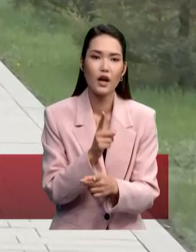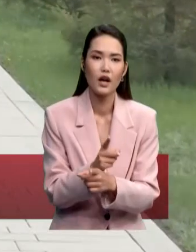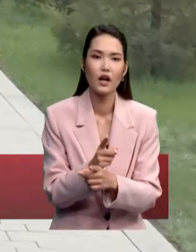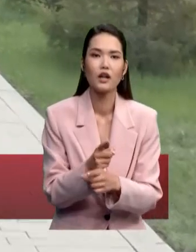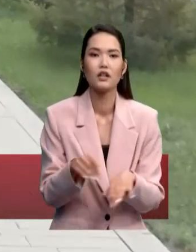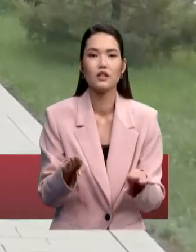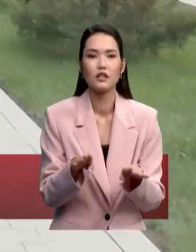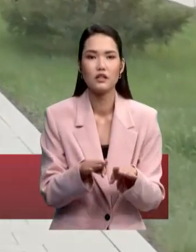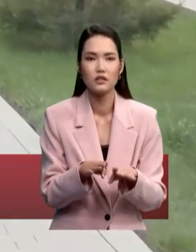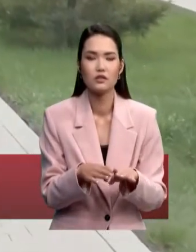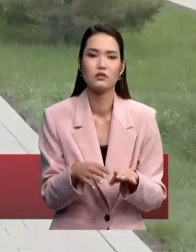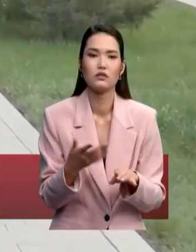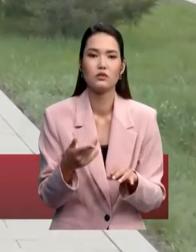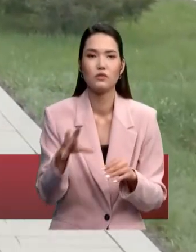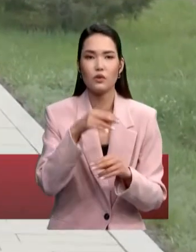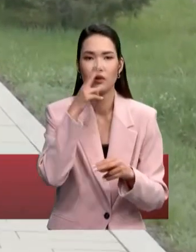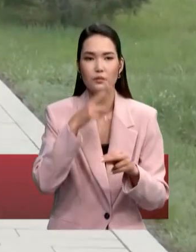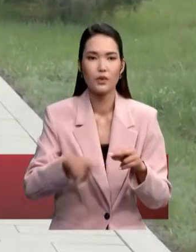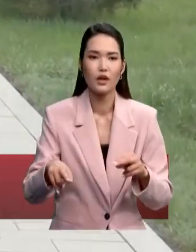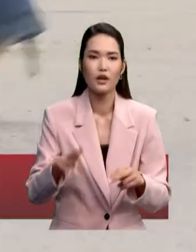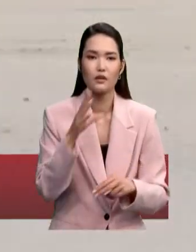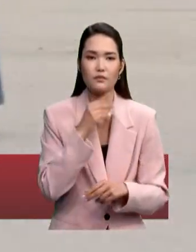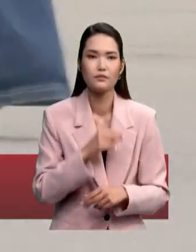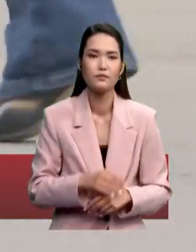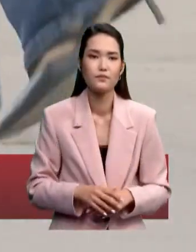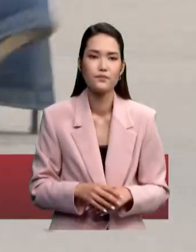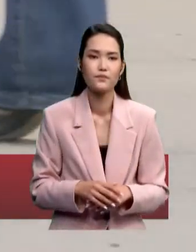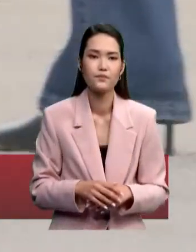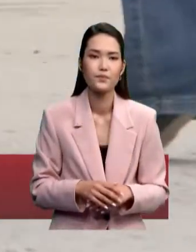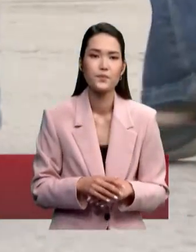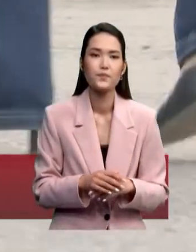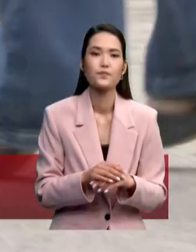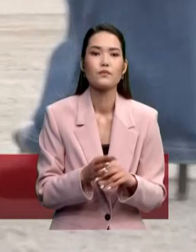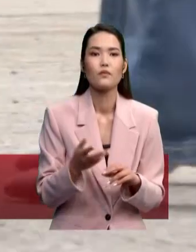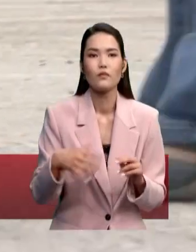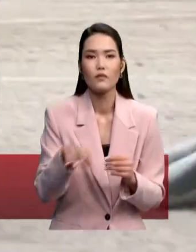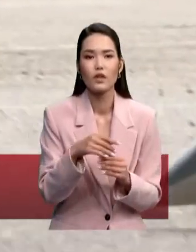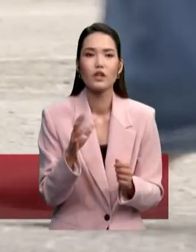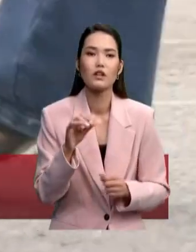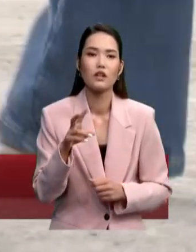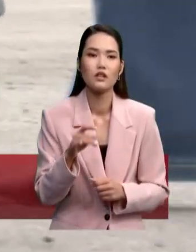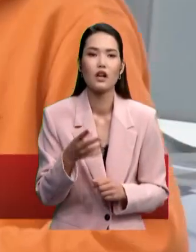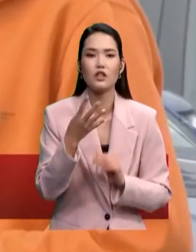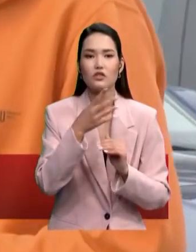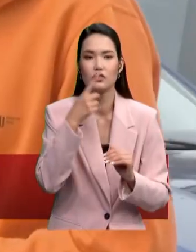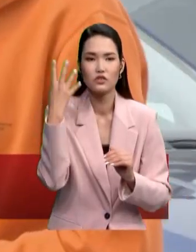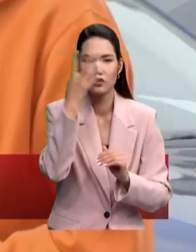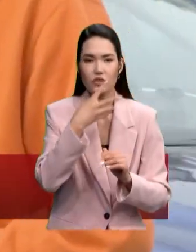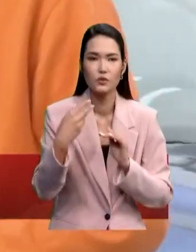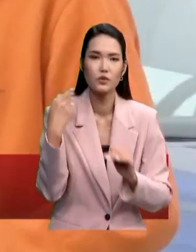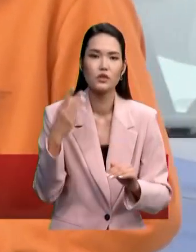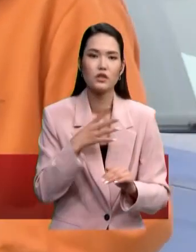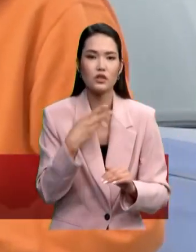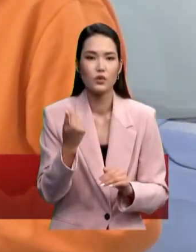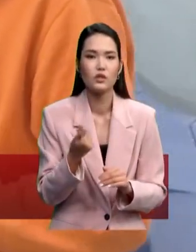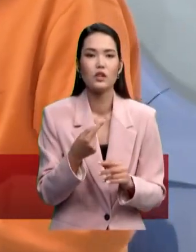правил вовсе пропадает. Сетует на это Виталий. Астанчанин уже 4 года с приходом тепла